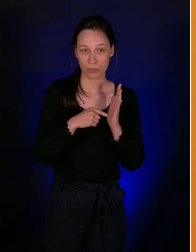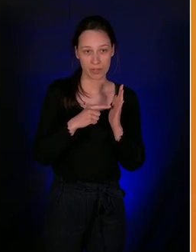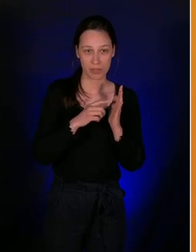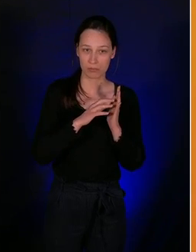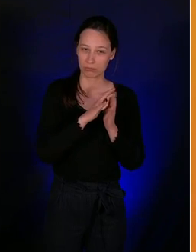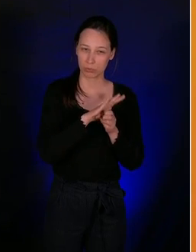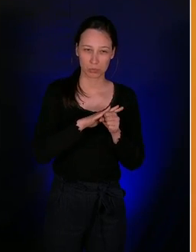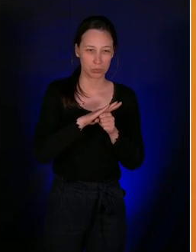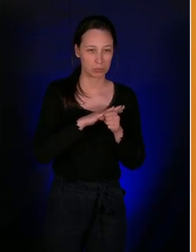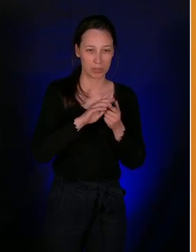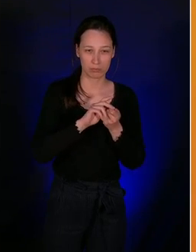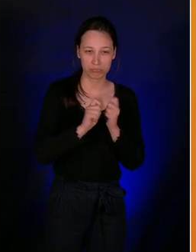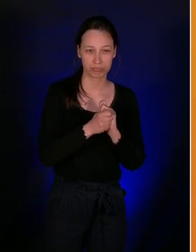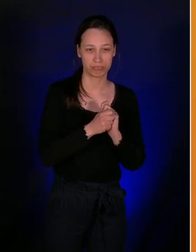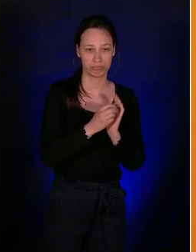pour justement